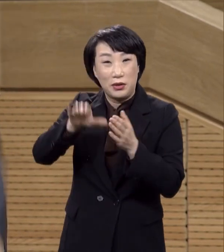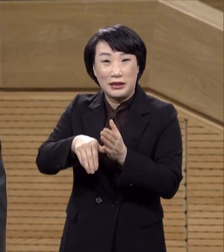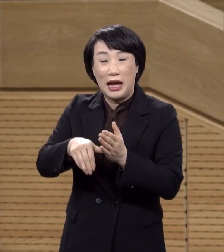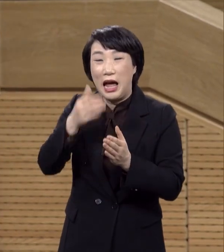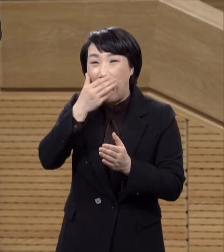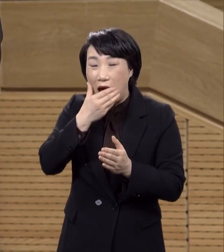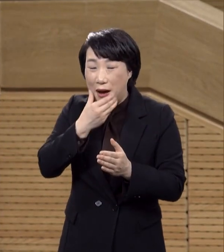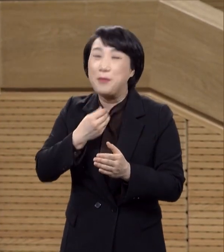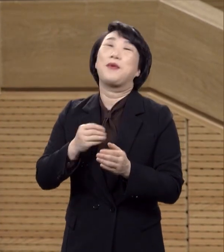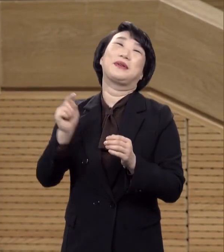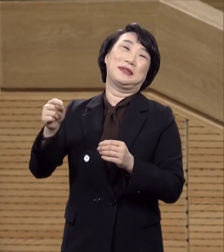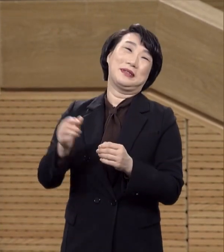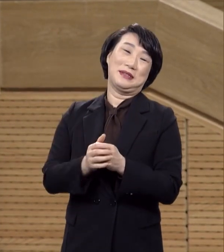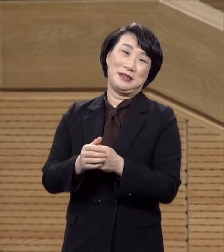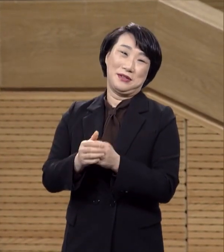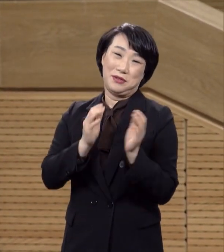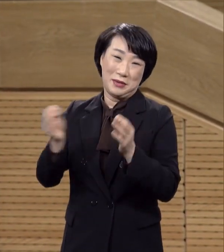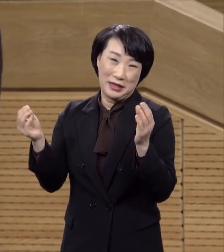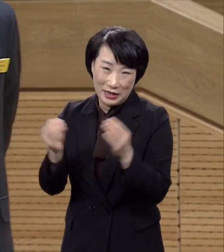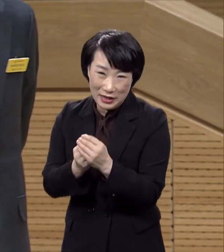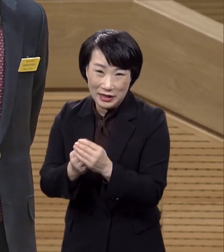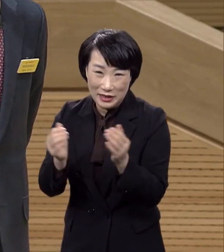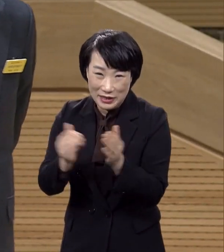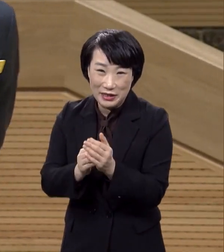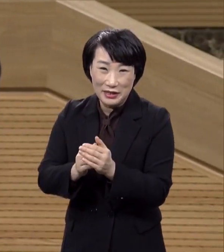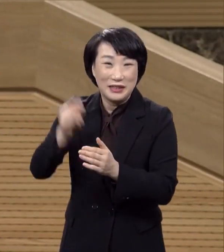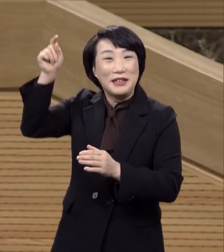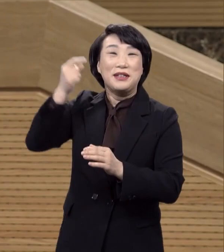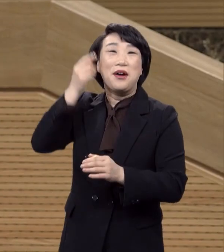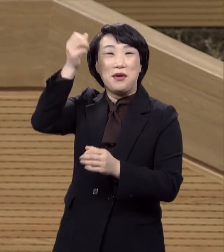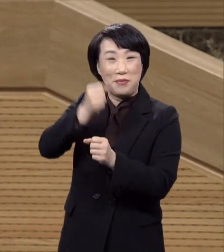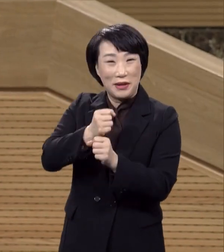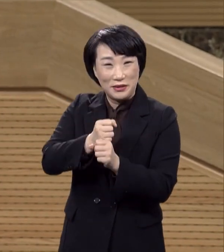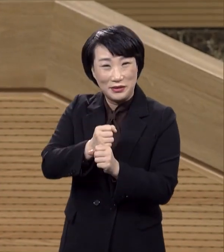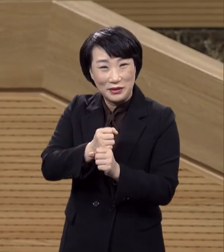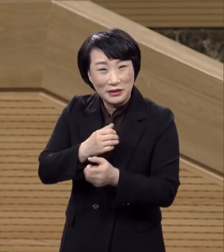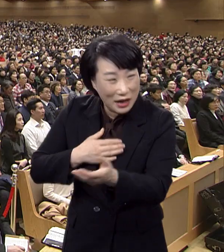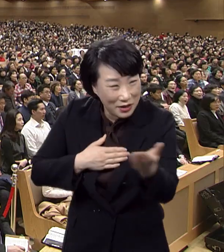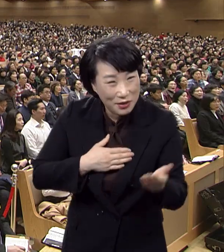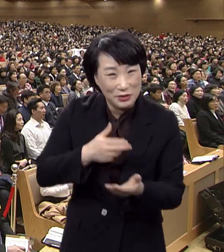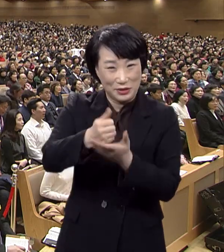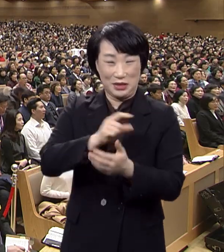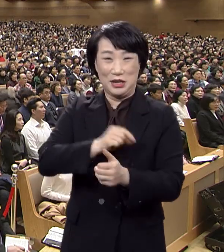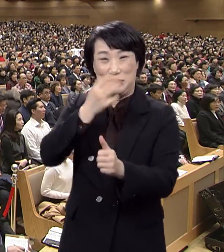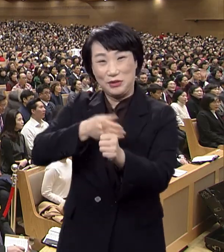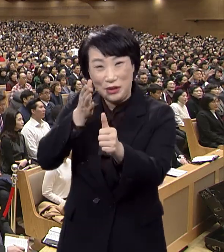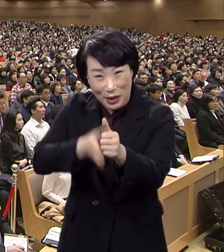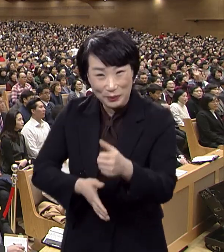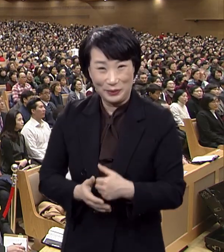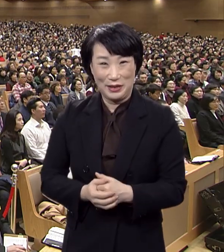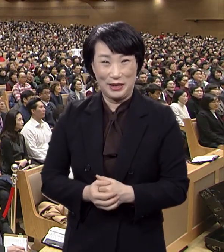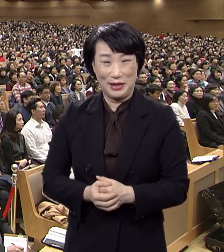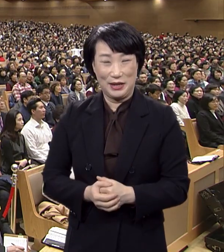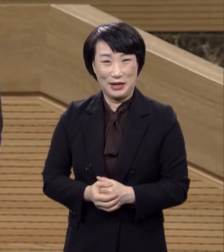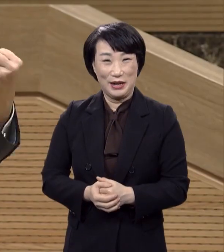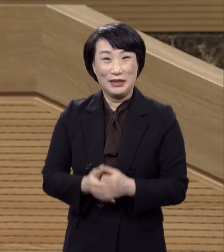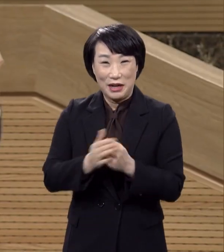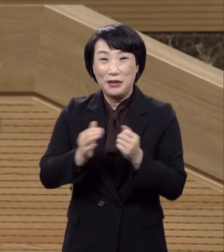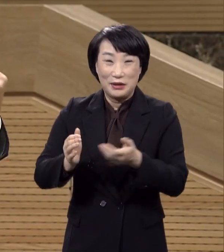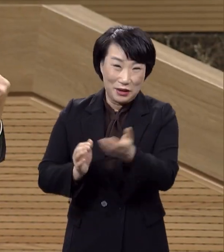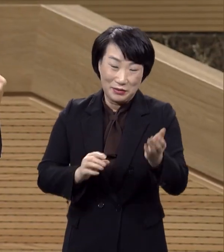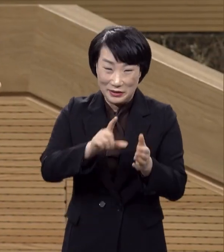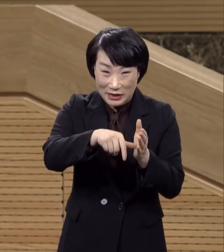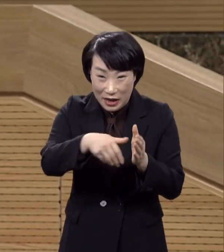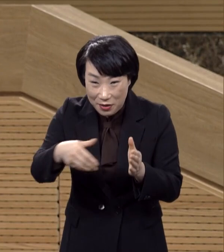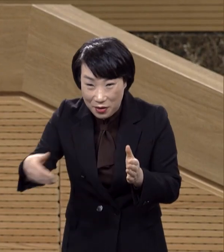행복을 충결시켜서 그날의 영광을 만드는 여러분 되기를 주님의 이름으로 축원합니다. 그래서